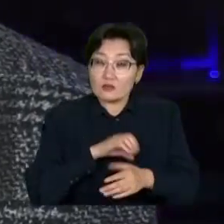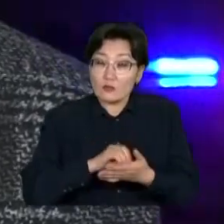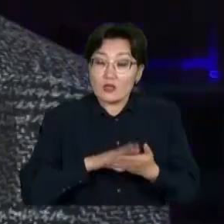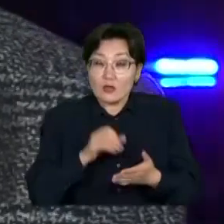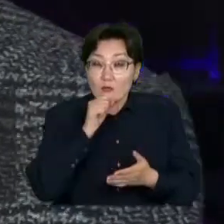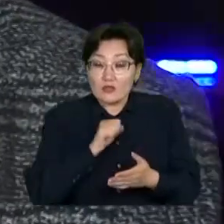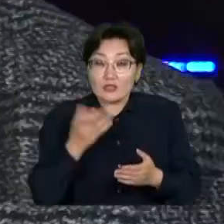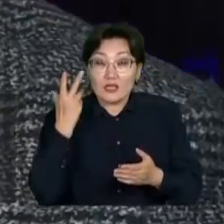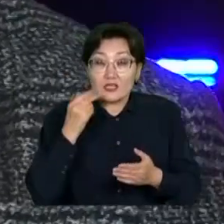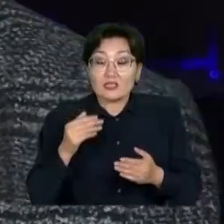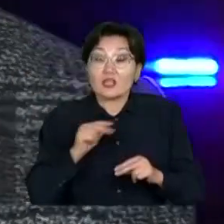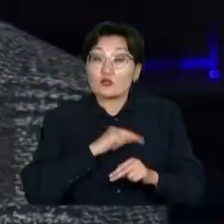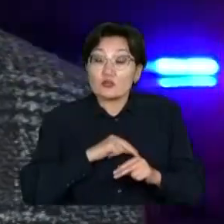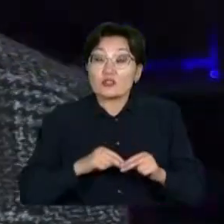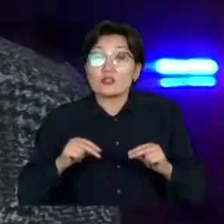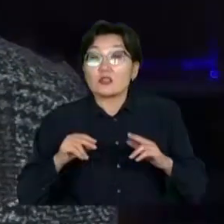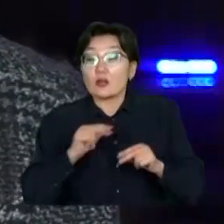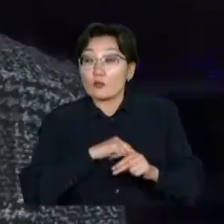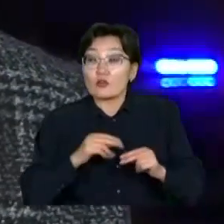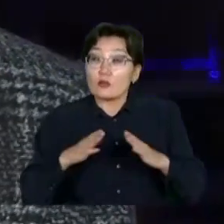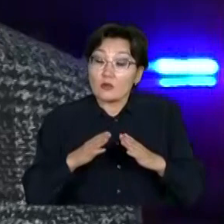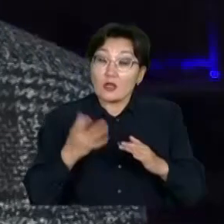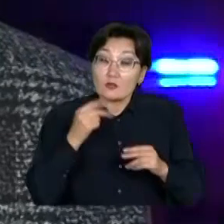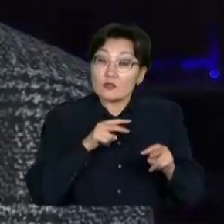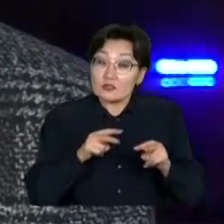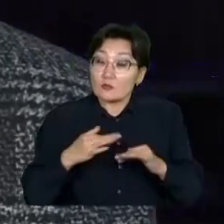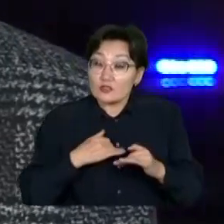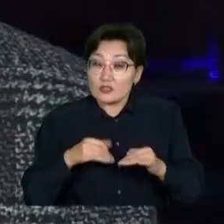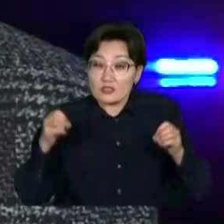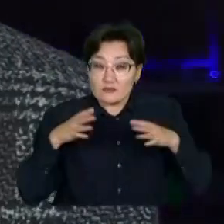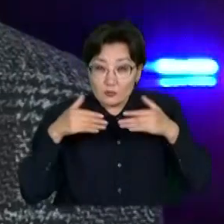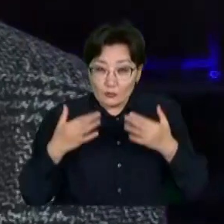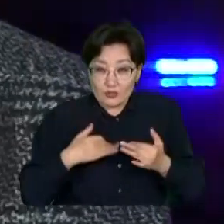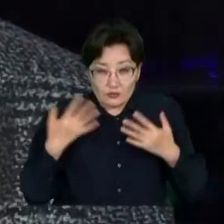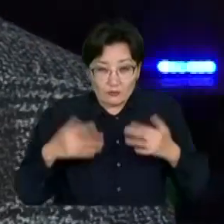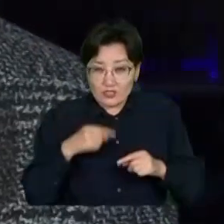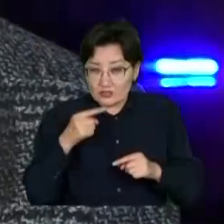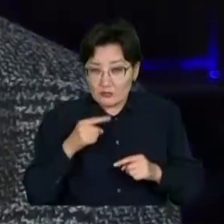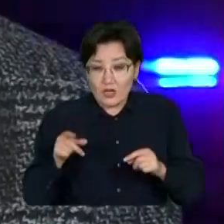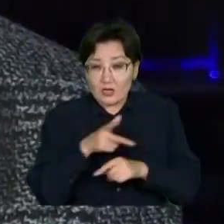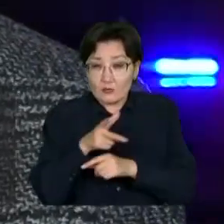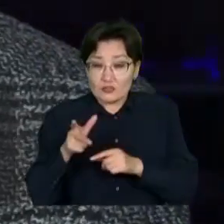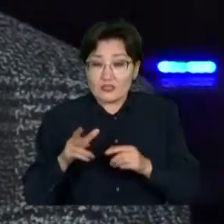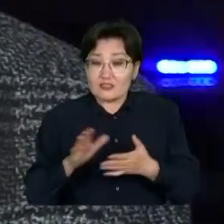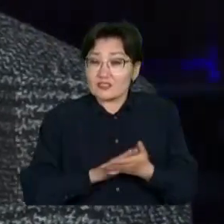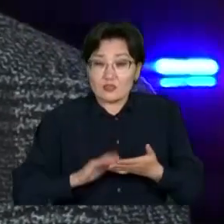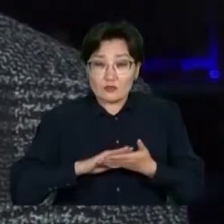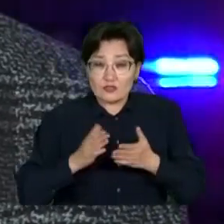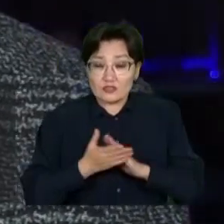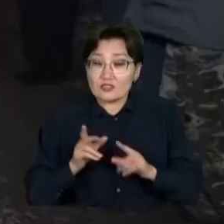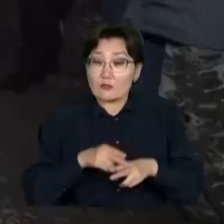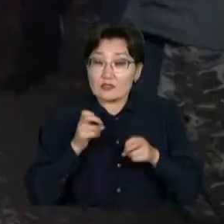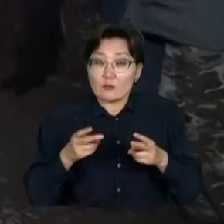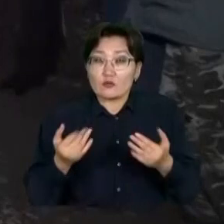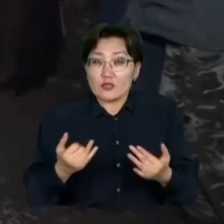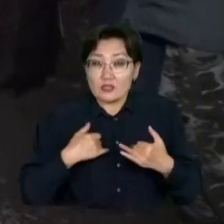знают, когда люди на работе, когда дома. Может, следят. У нас вообще нет освещения. Мы уже не говорим о камерах. Никаких условий для